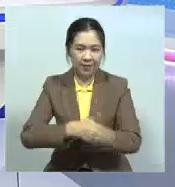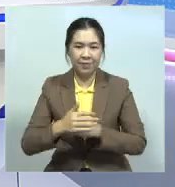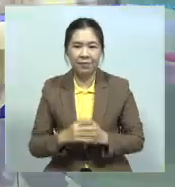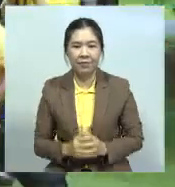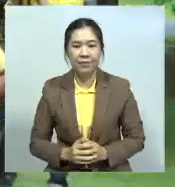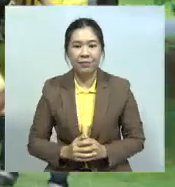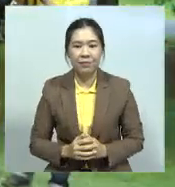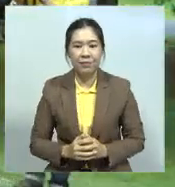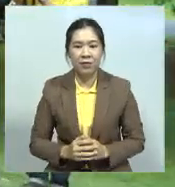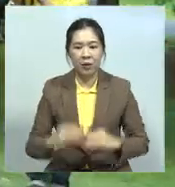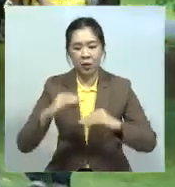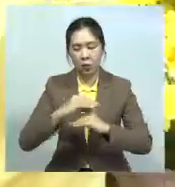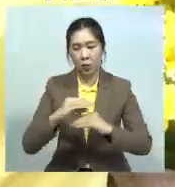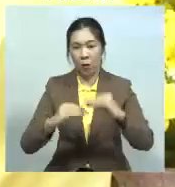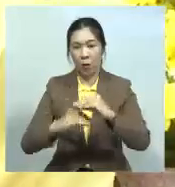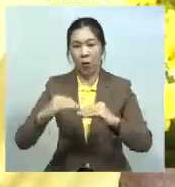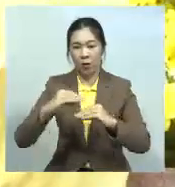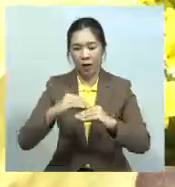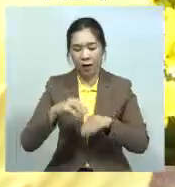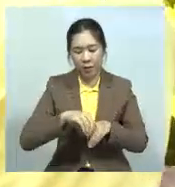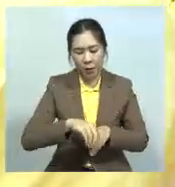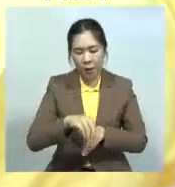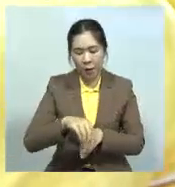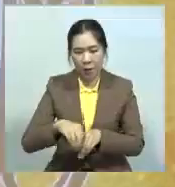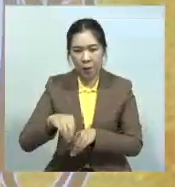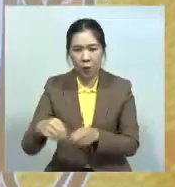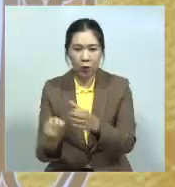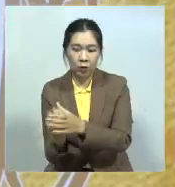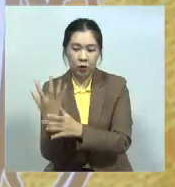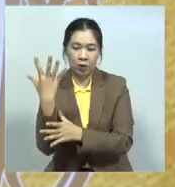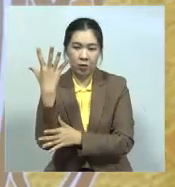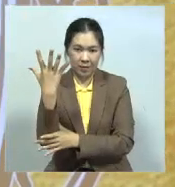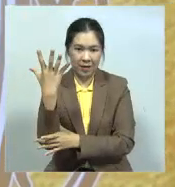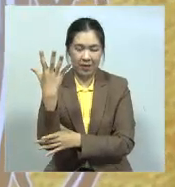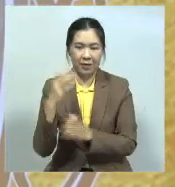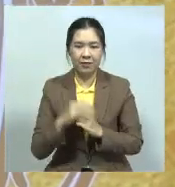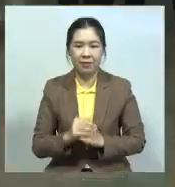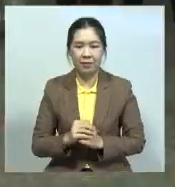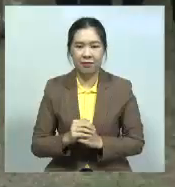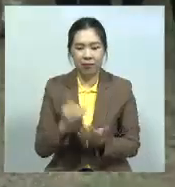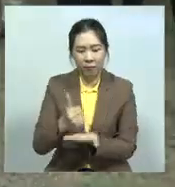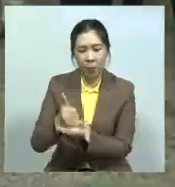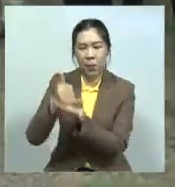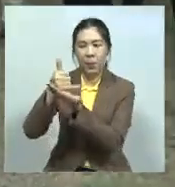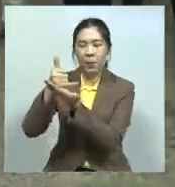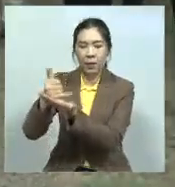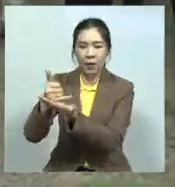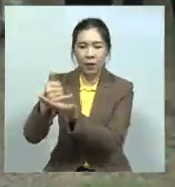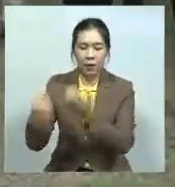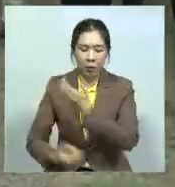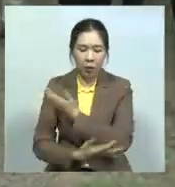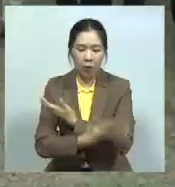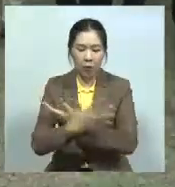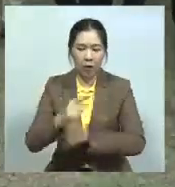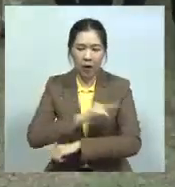ครงการปลูกต้นรวงผึ้งเฉลิมพระเกียรติล้นเกล้ารัชกาลที่10เพื่อเฉลิมพระเกียรติพระบาทสมเด็จพระเจ้าอยู่หัวเนื่องในโอกาส